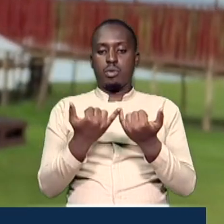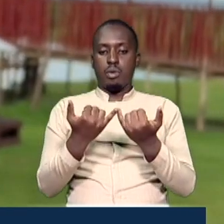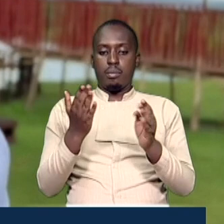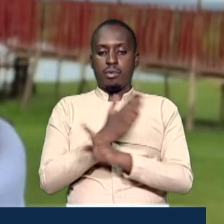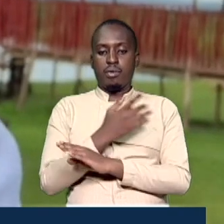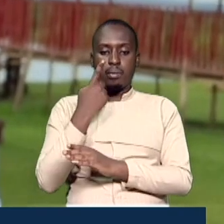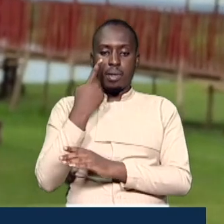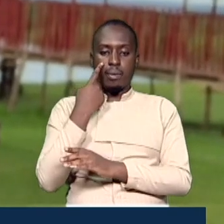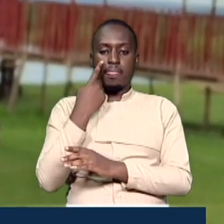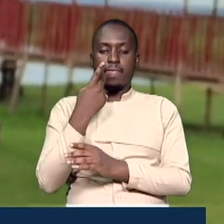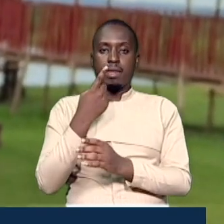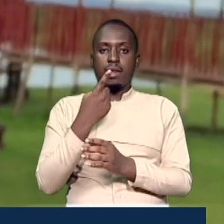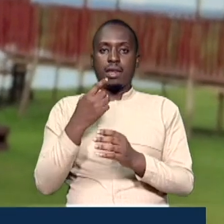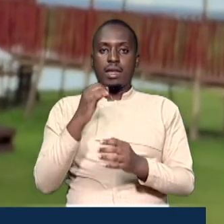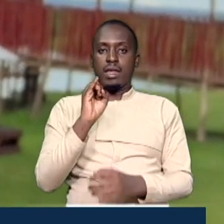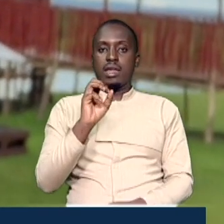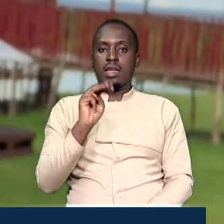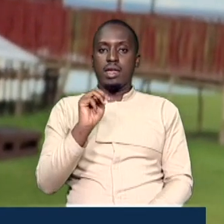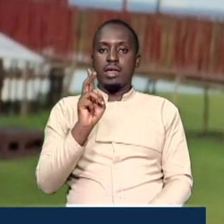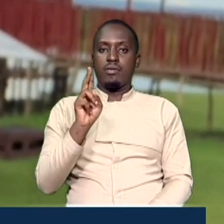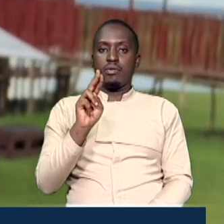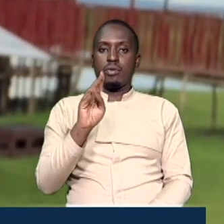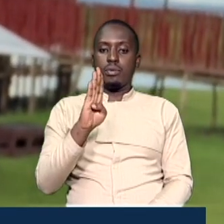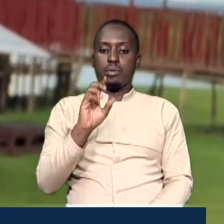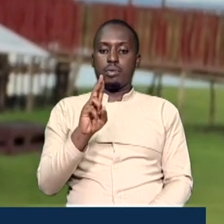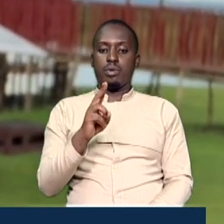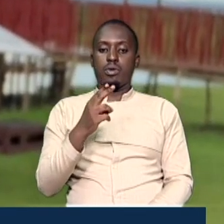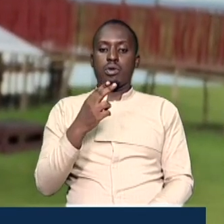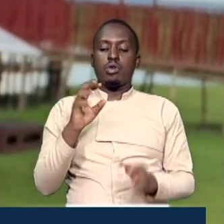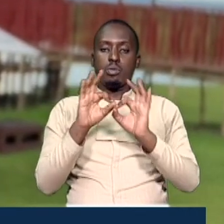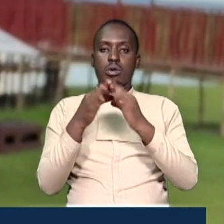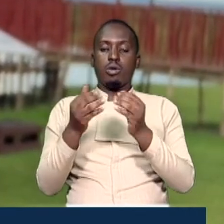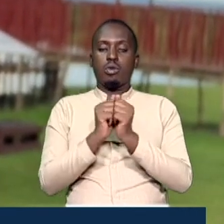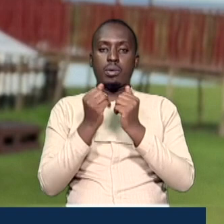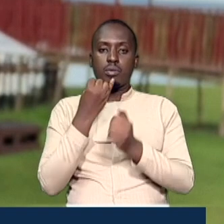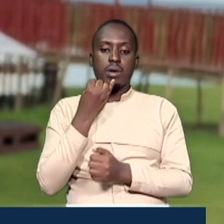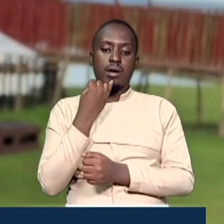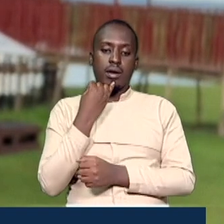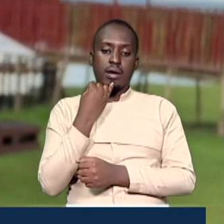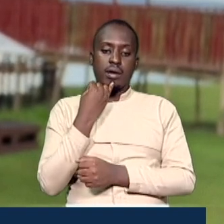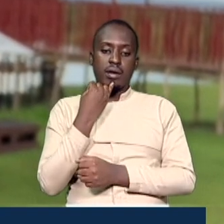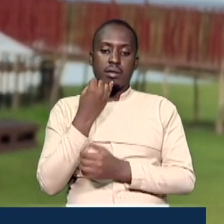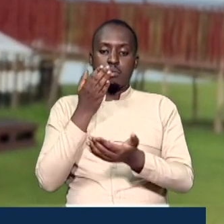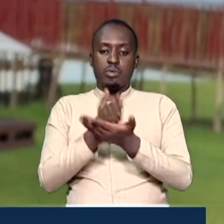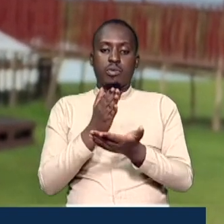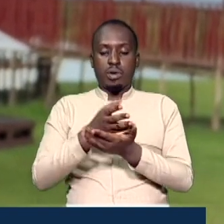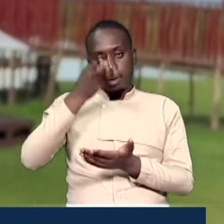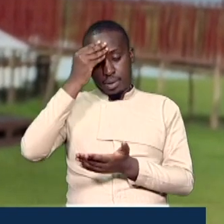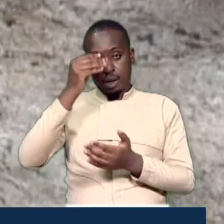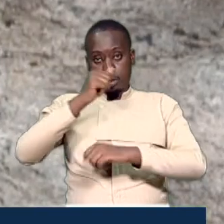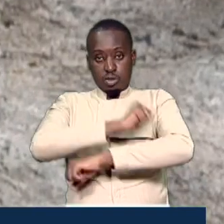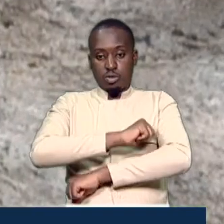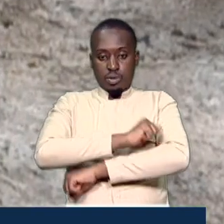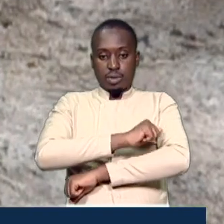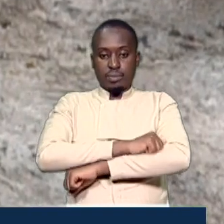mureba imvubu mo hariya iravuga nk'umuryango watemberanye umwana mu by'ukuri babyiga mu ishuri.